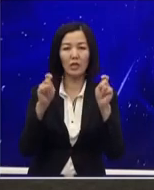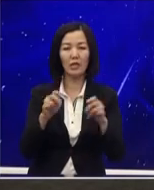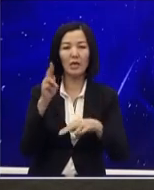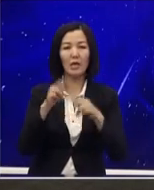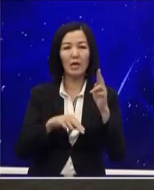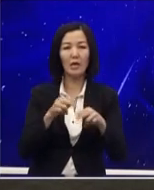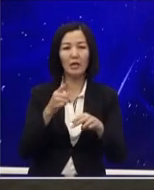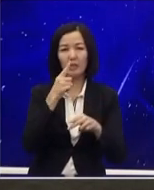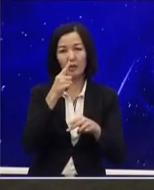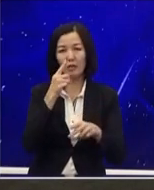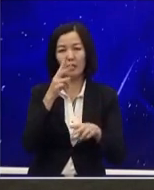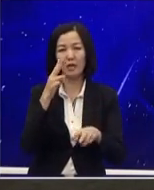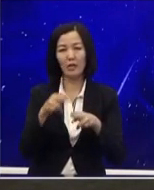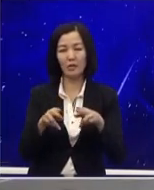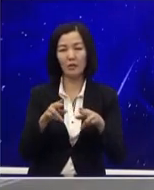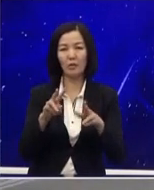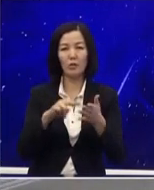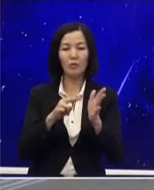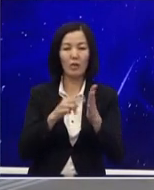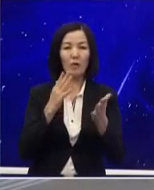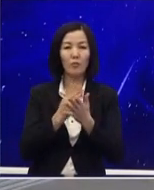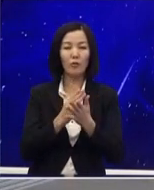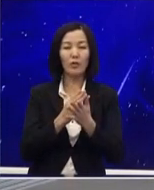қарашаның ортасында қолданысқа беруді жоспарлап отыр.